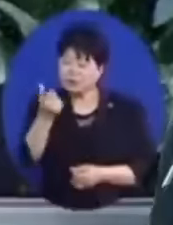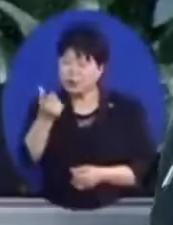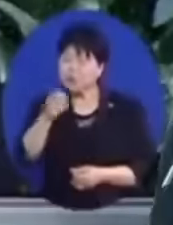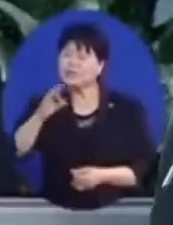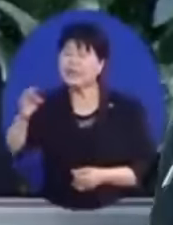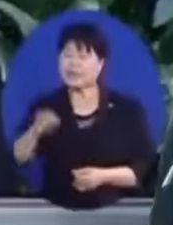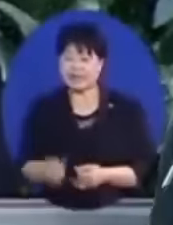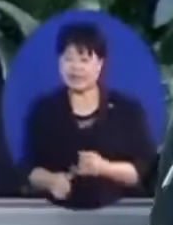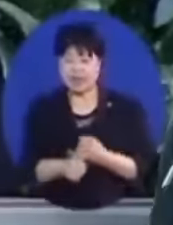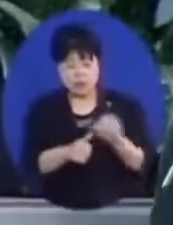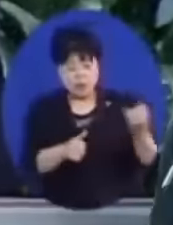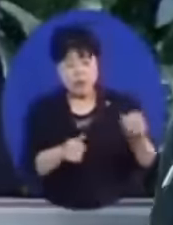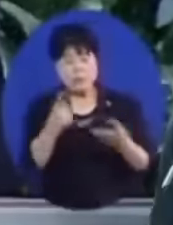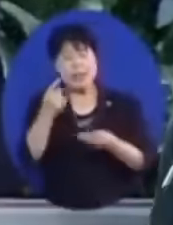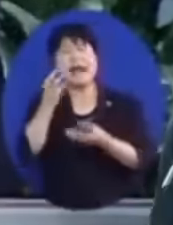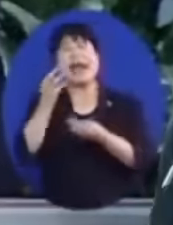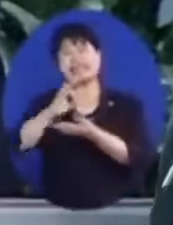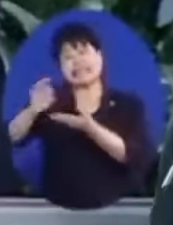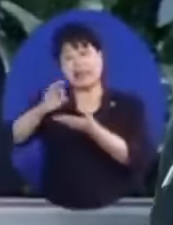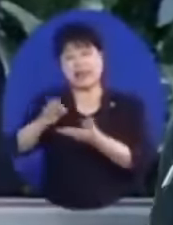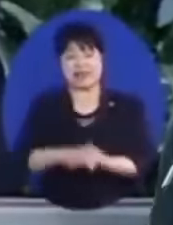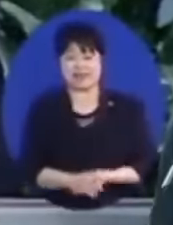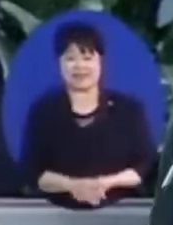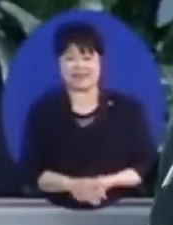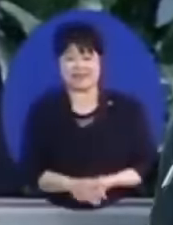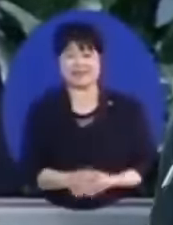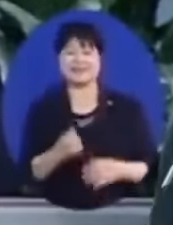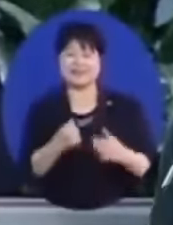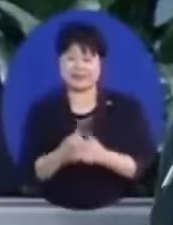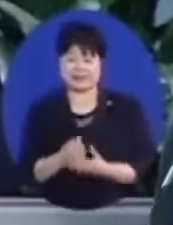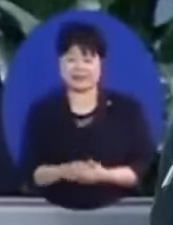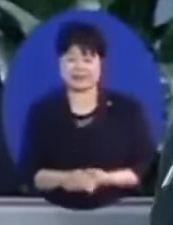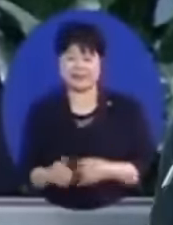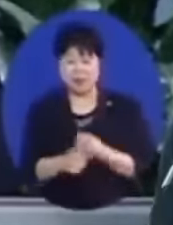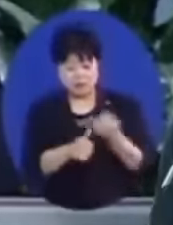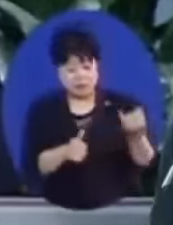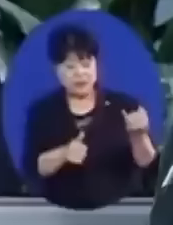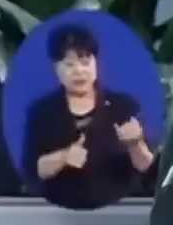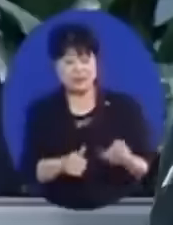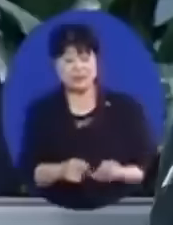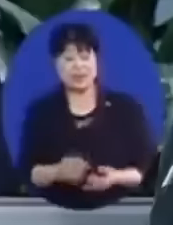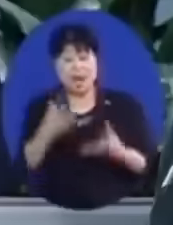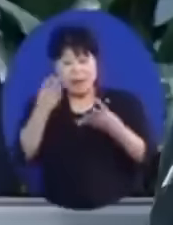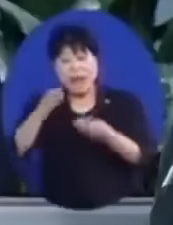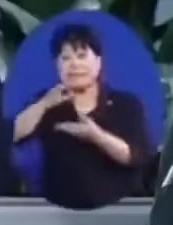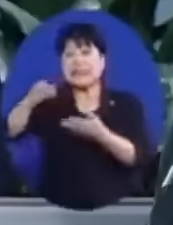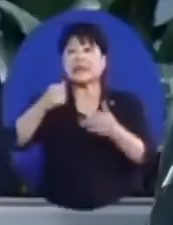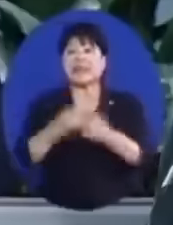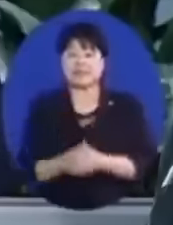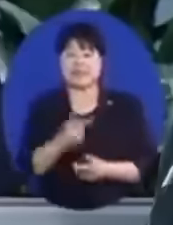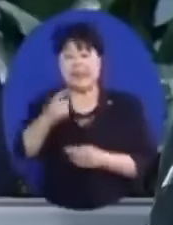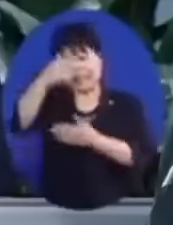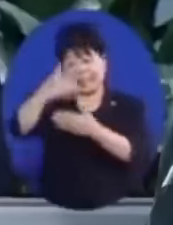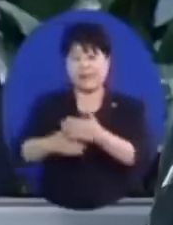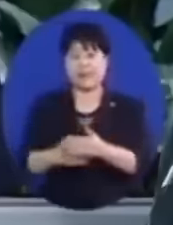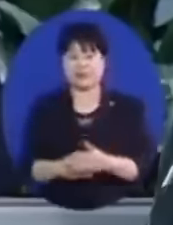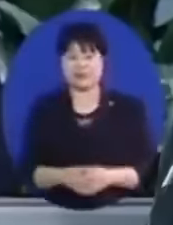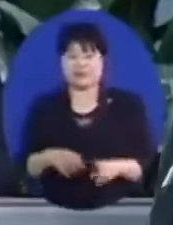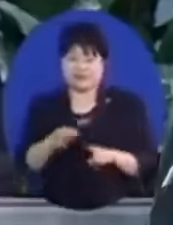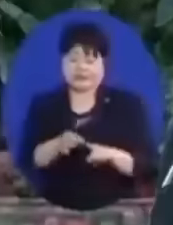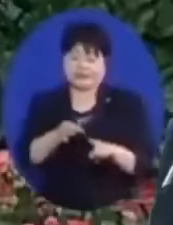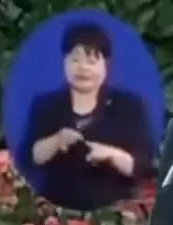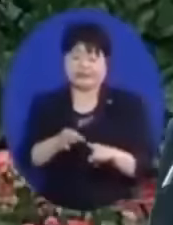단어가 사용하면 할 말 다 했어요. 그런데 부인은 2만 5천 단어가 사용된다는